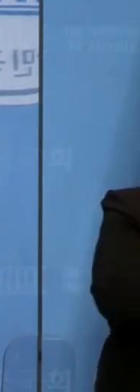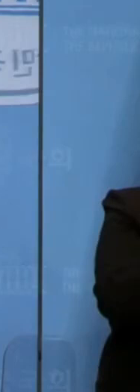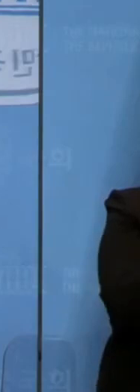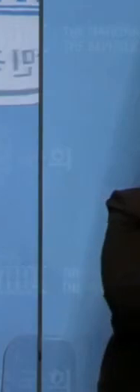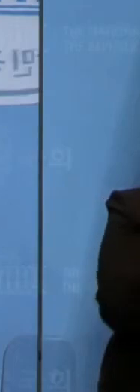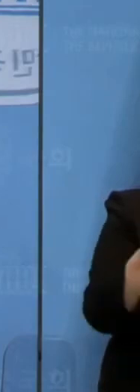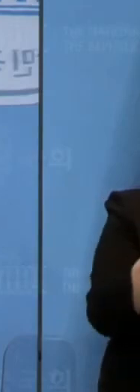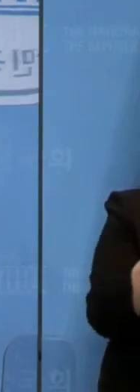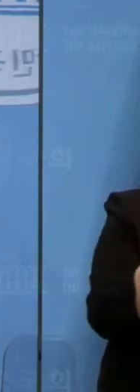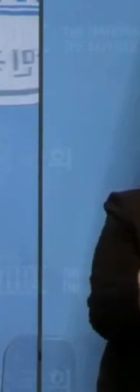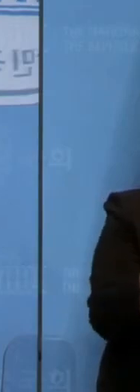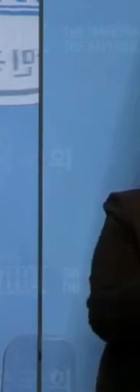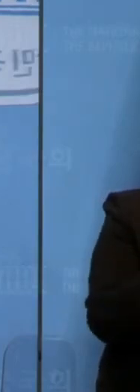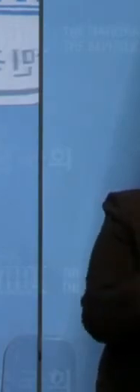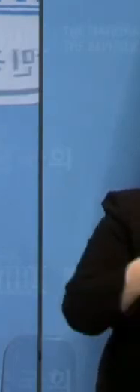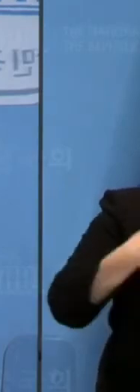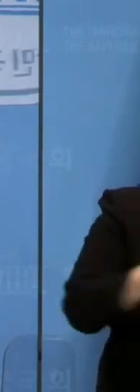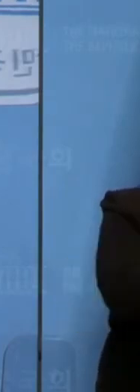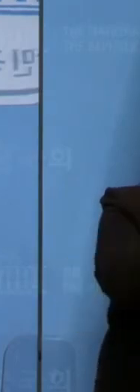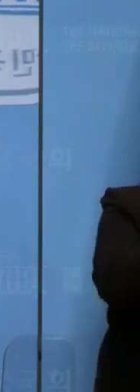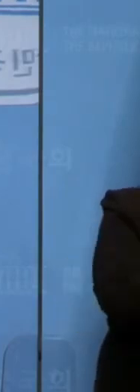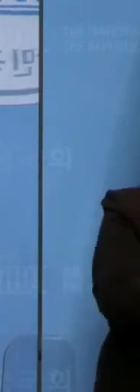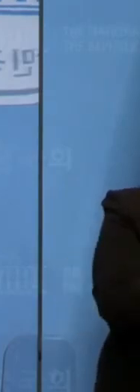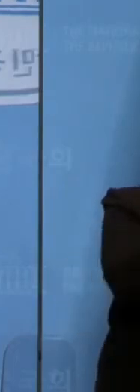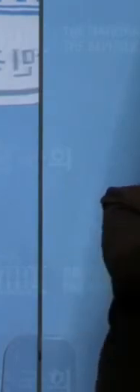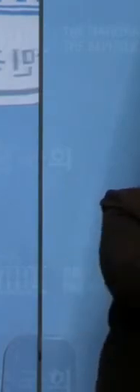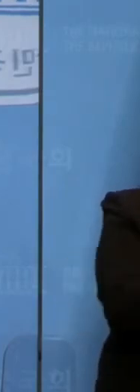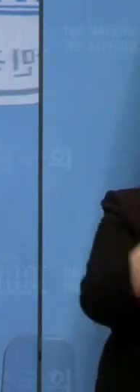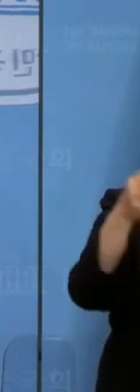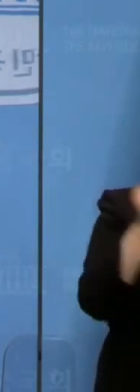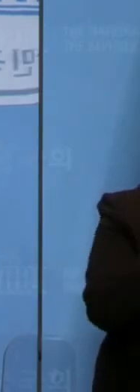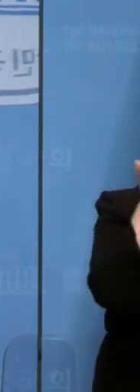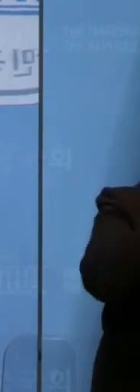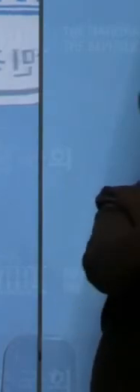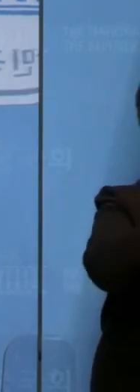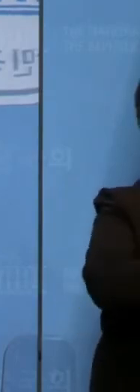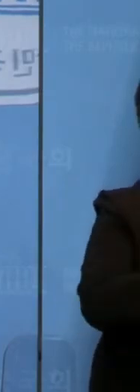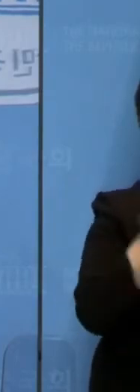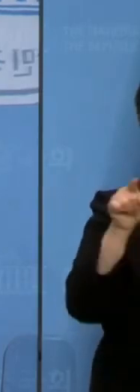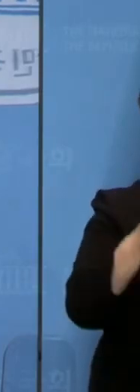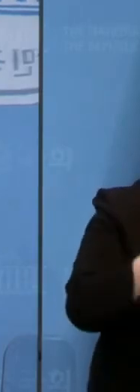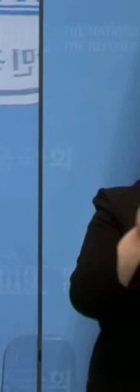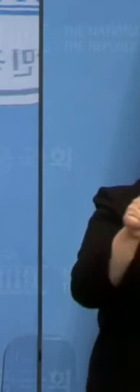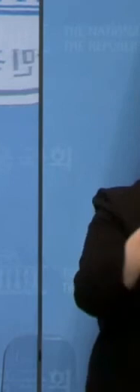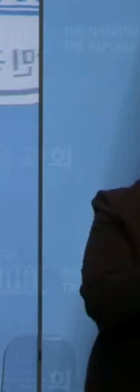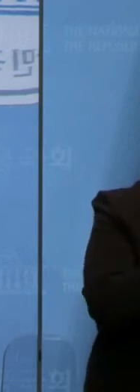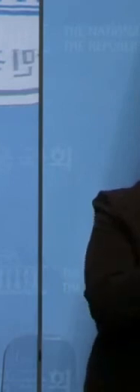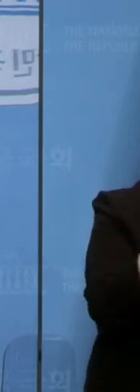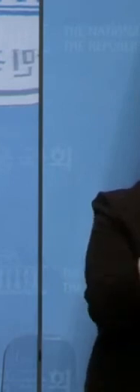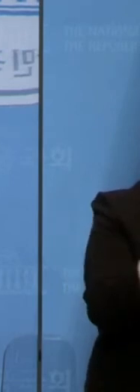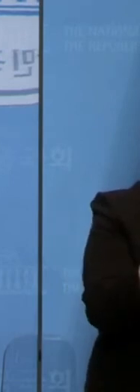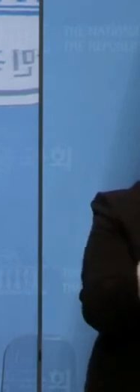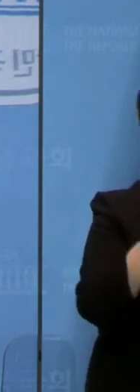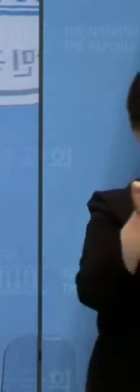내로남불, 그리고 변명으로 일관하는 청와대의 남탓은 한마디로